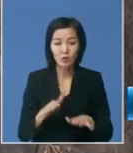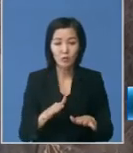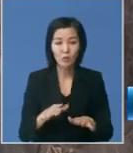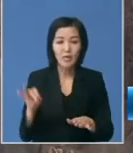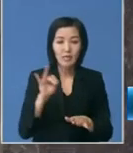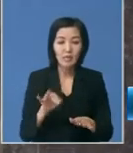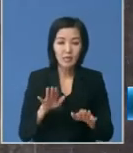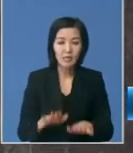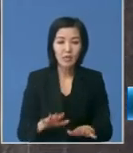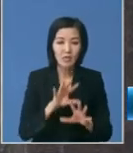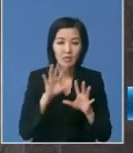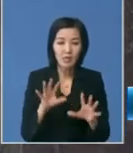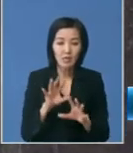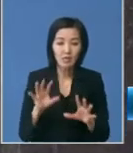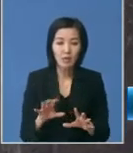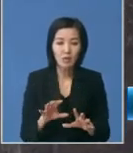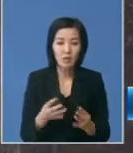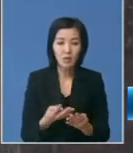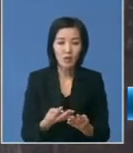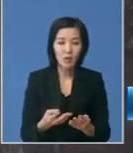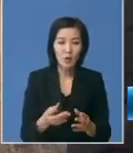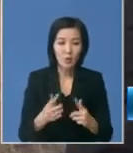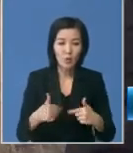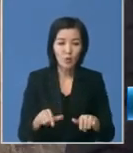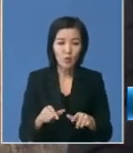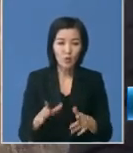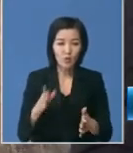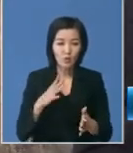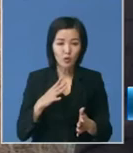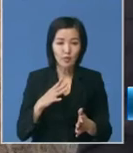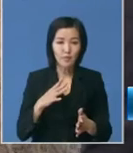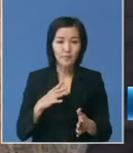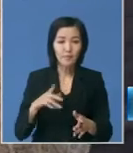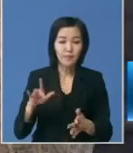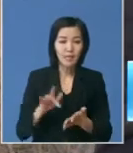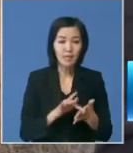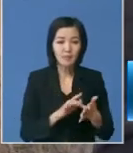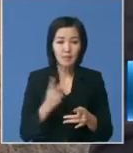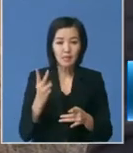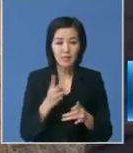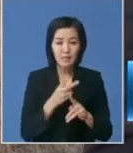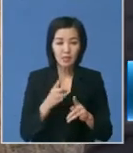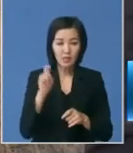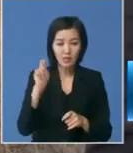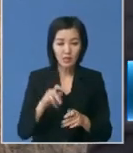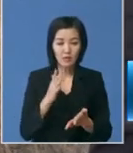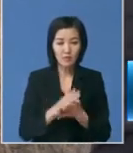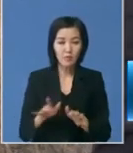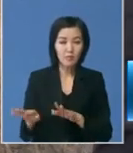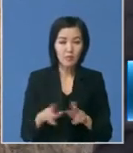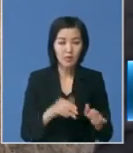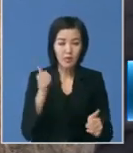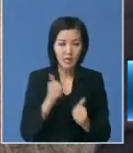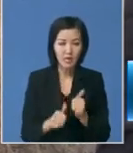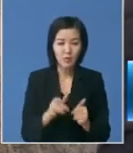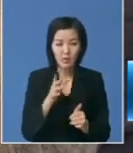мақсатында мемлекеттік қорық мұражайы құрылды. Біз бұл экспедицияға екінші рет келіп отырмыз. Бұл осында іс-шаралар әр